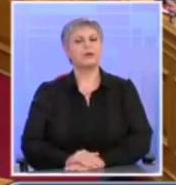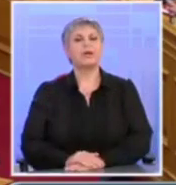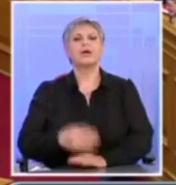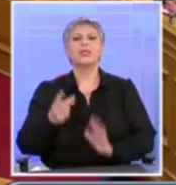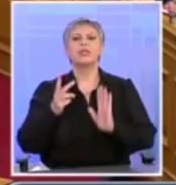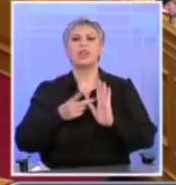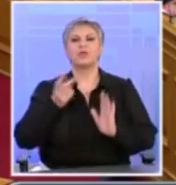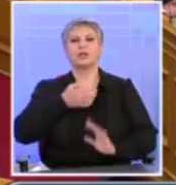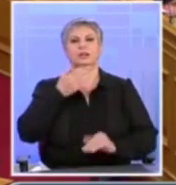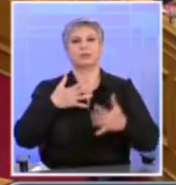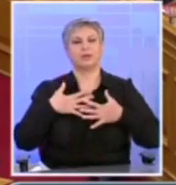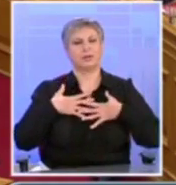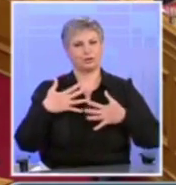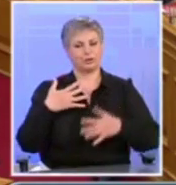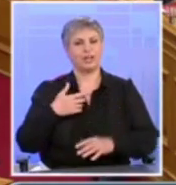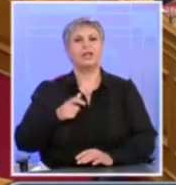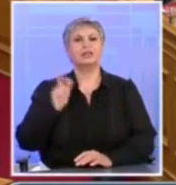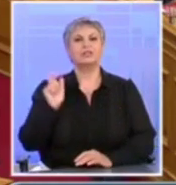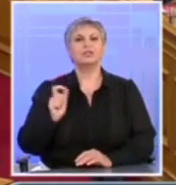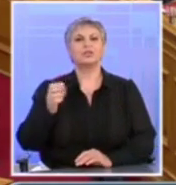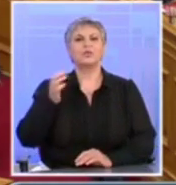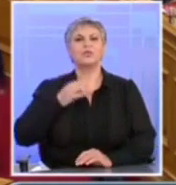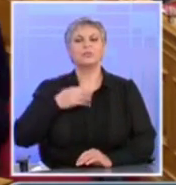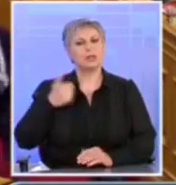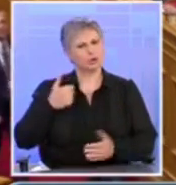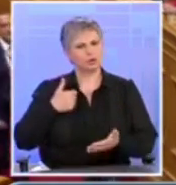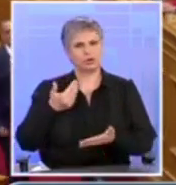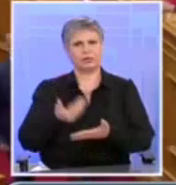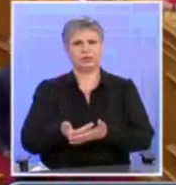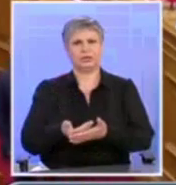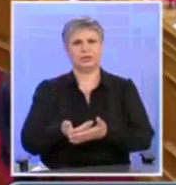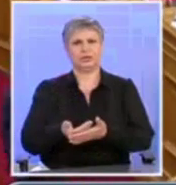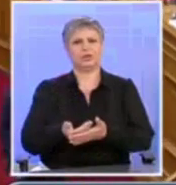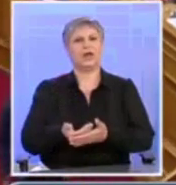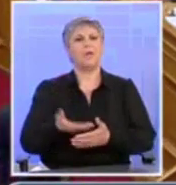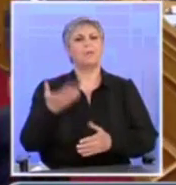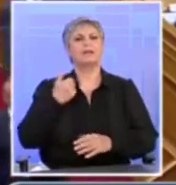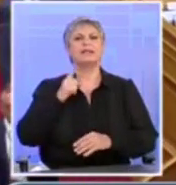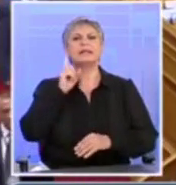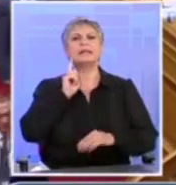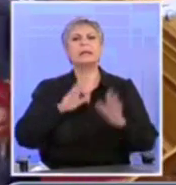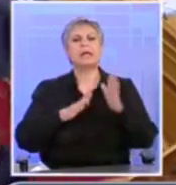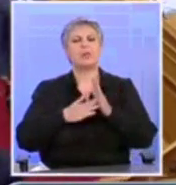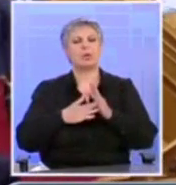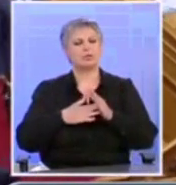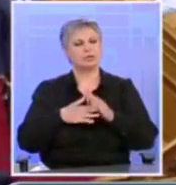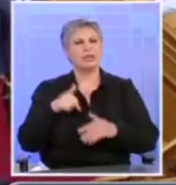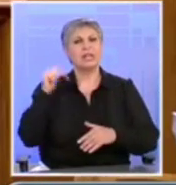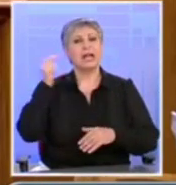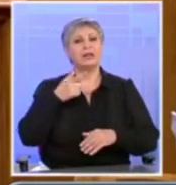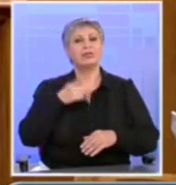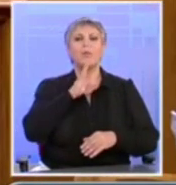διπλούν, διότι με είπατε εισηγητή του ΣΥΡΙΖΑ, γιατί η κυρία Πρόεδρος στην μεσημεριανή συνεδρία